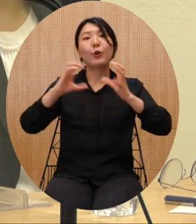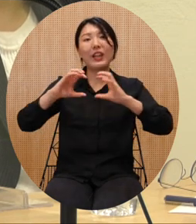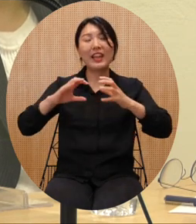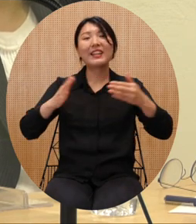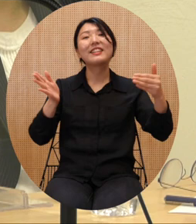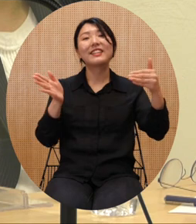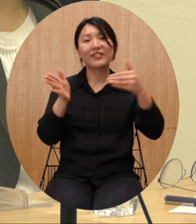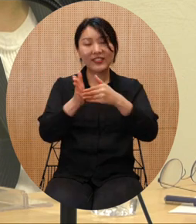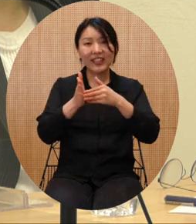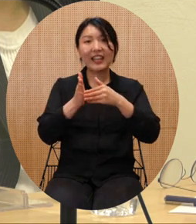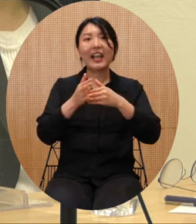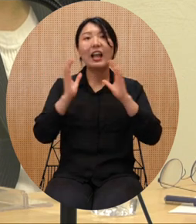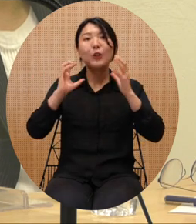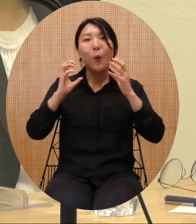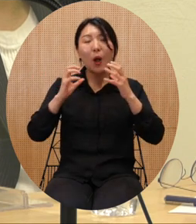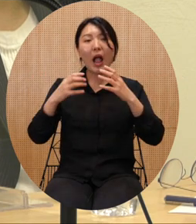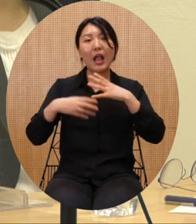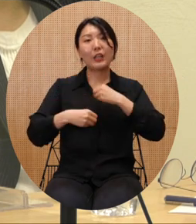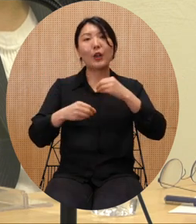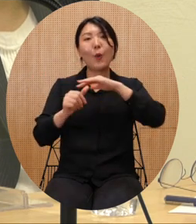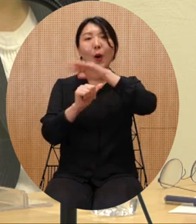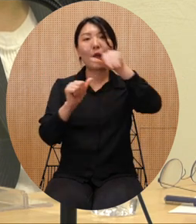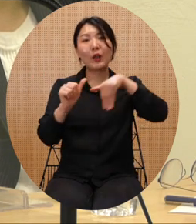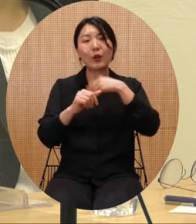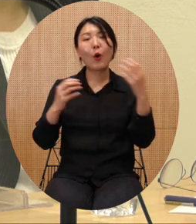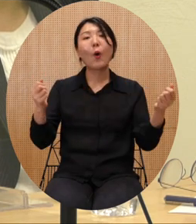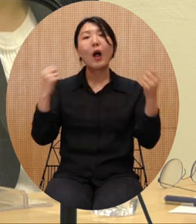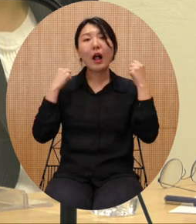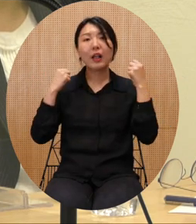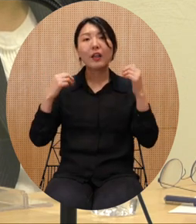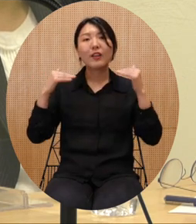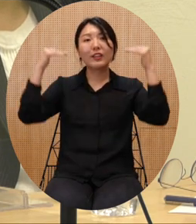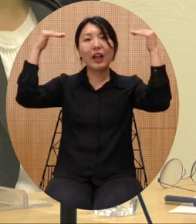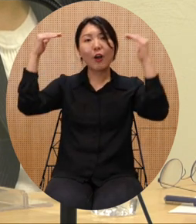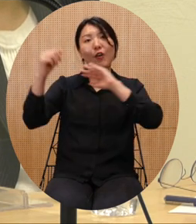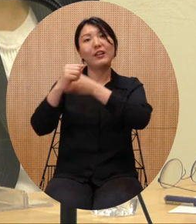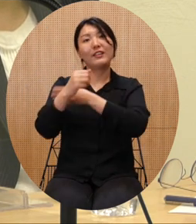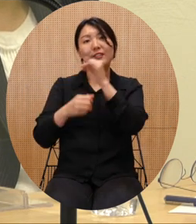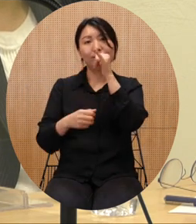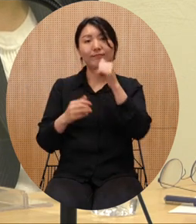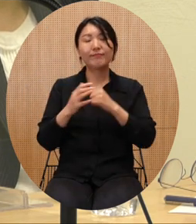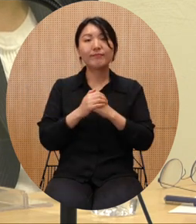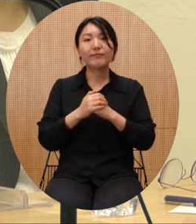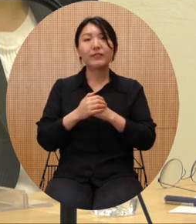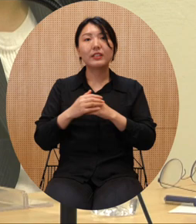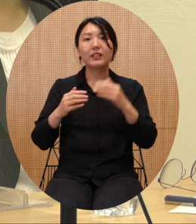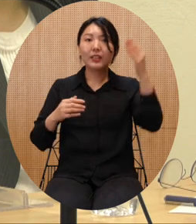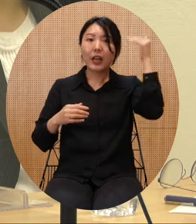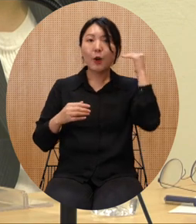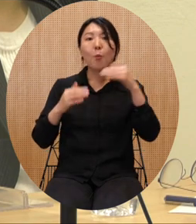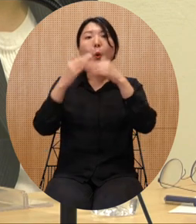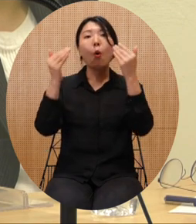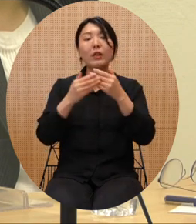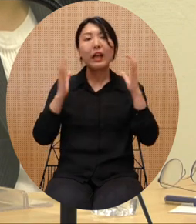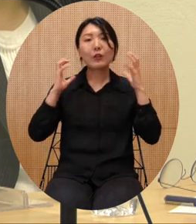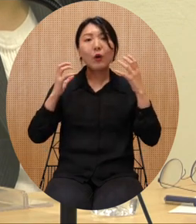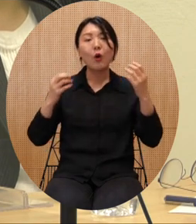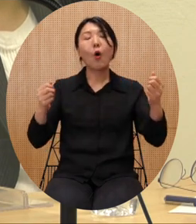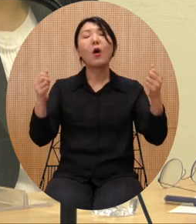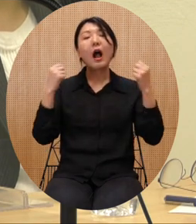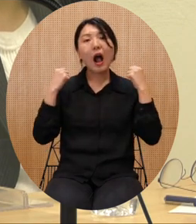모두 마치겠습니다. 아동은 안전한 환경에서 건강하게 성장할 권리가 있습니다. 대한민국의 모든